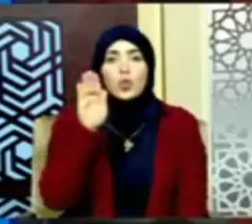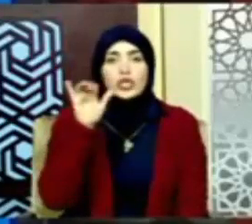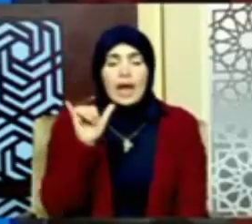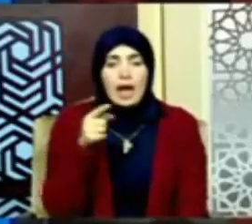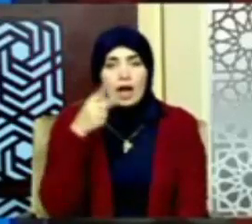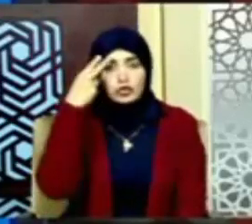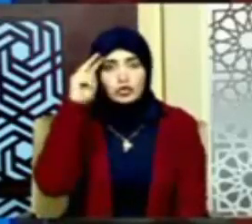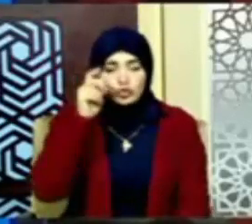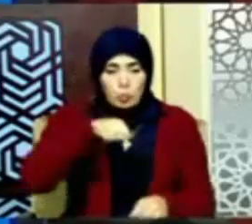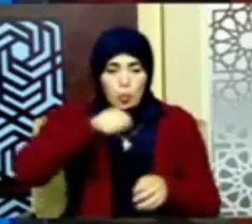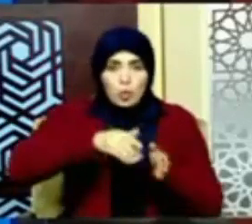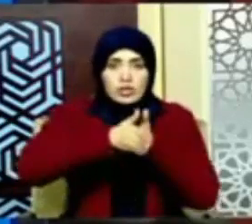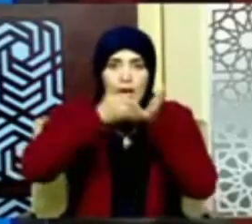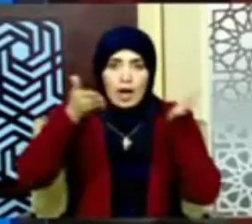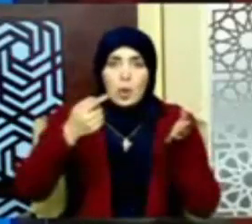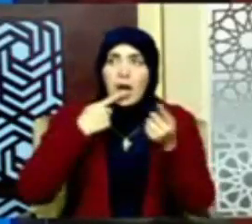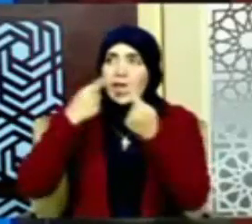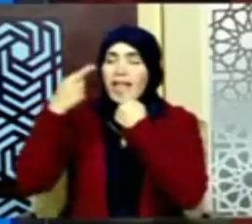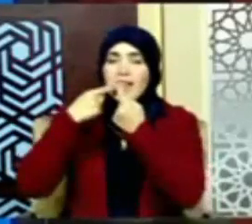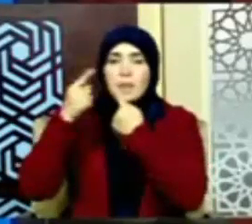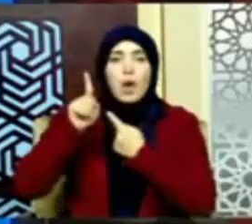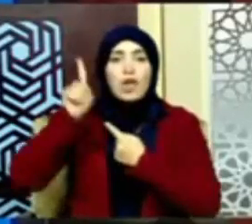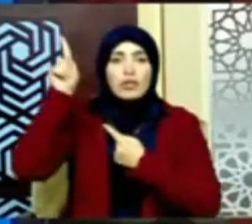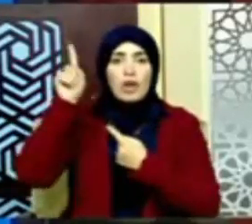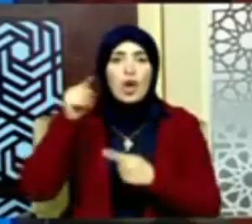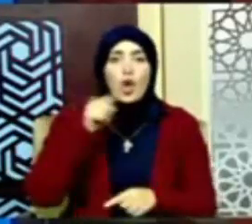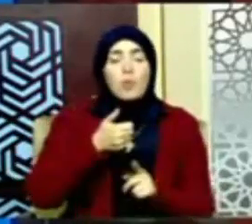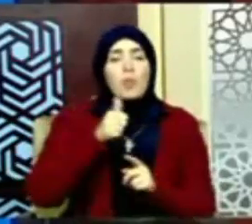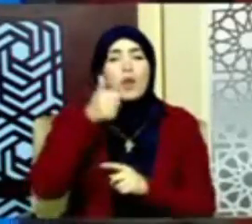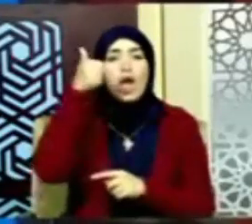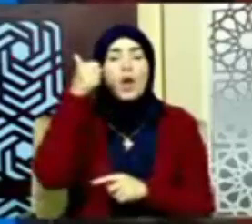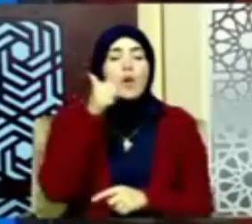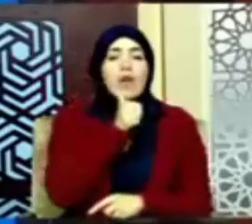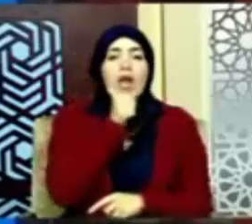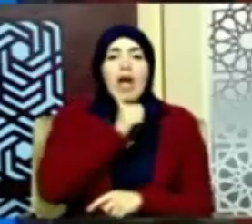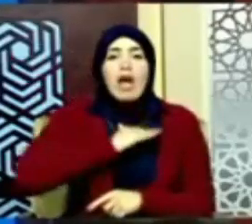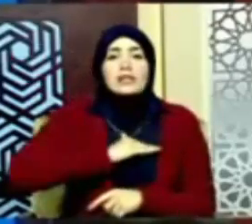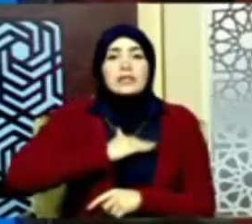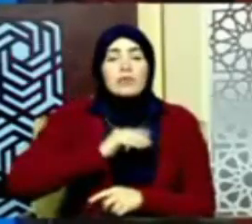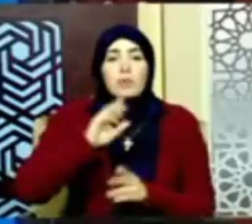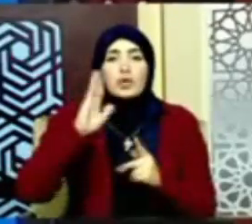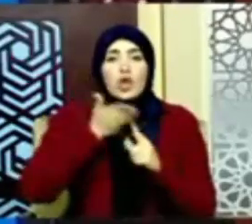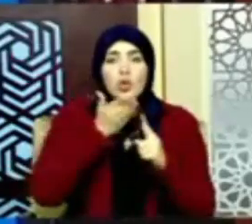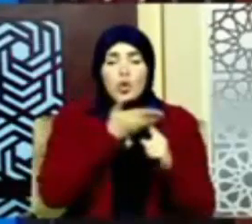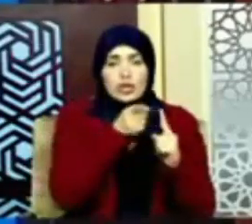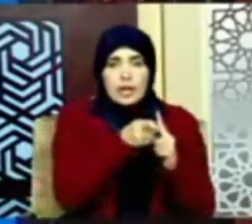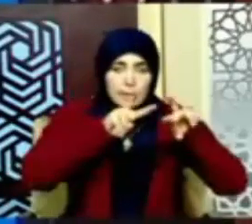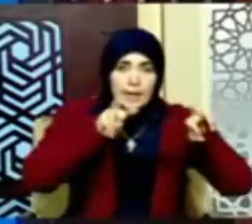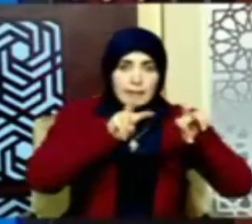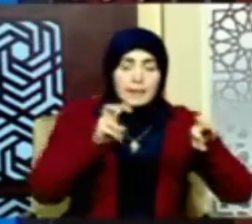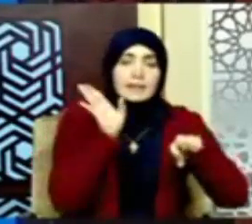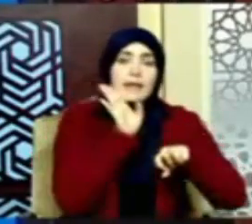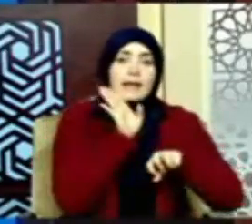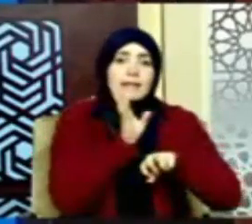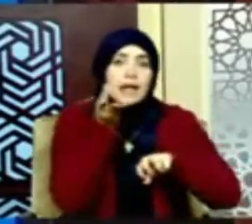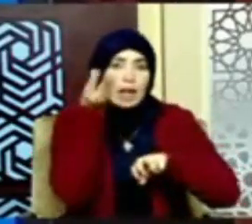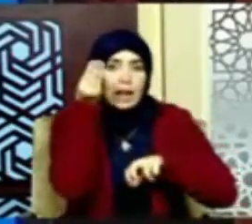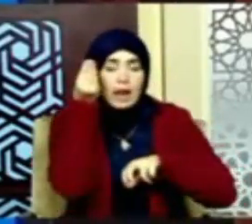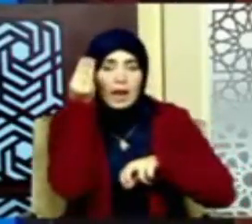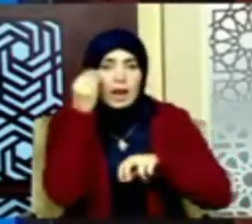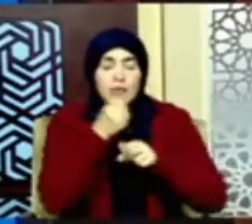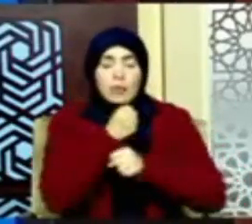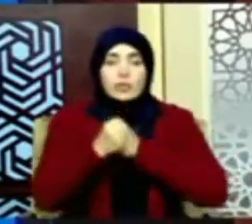الله ومن أولي العزم من الرسل عن العلم، وسعى